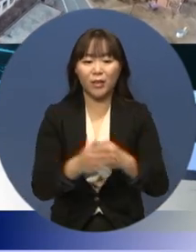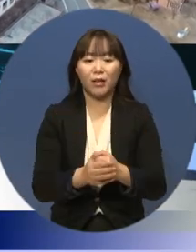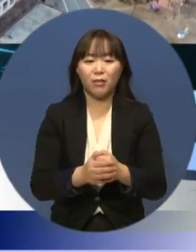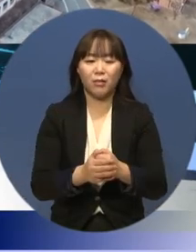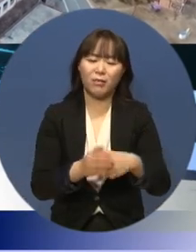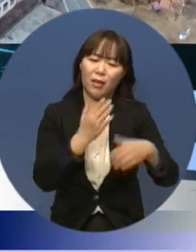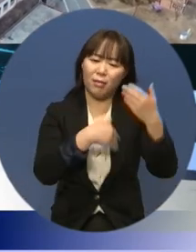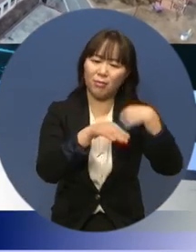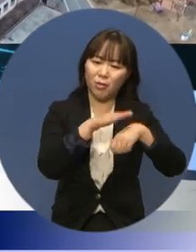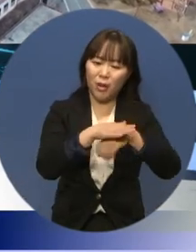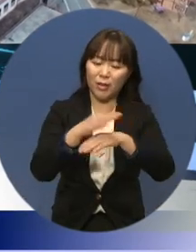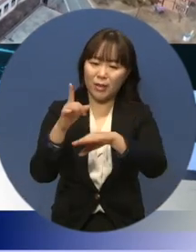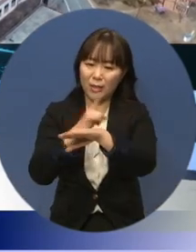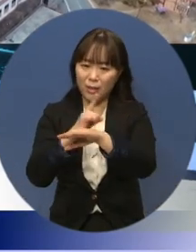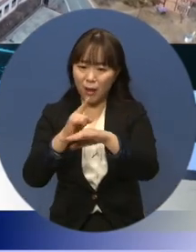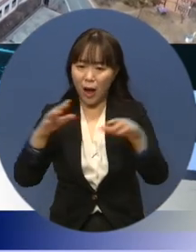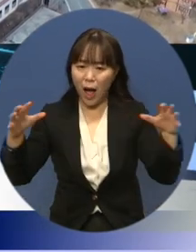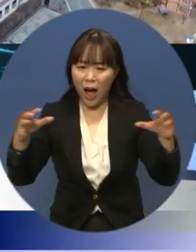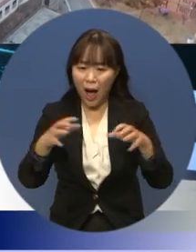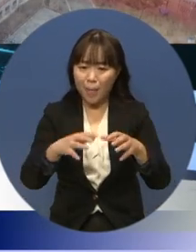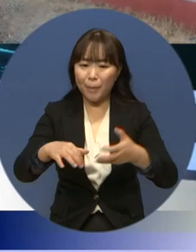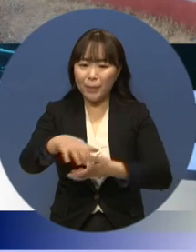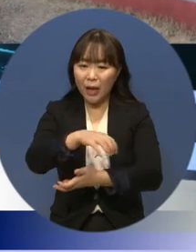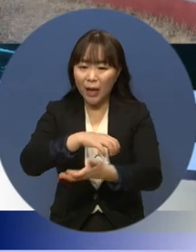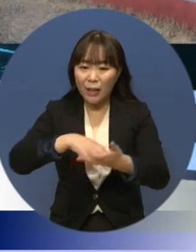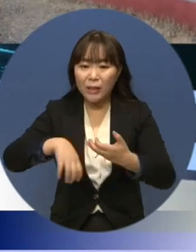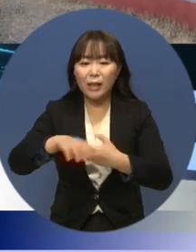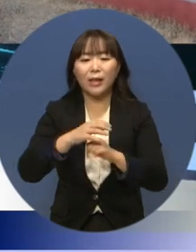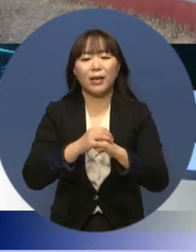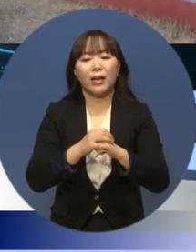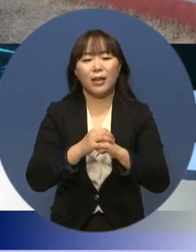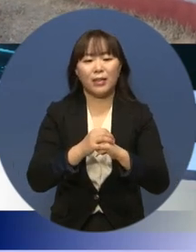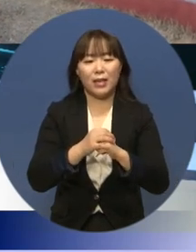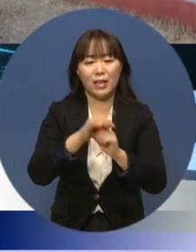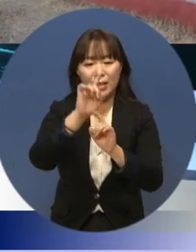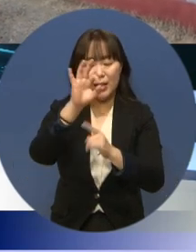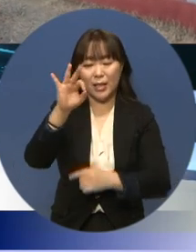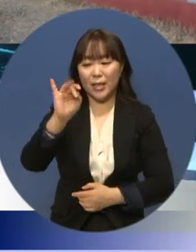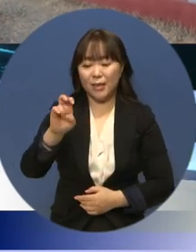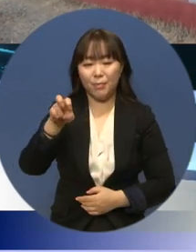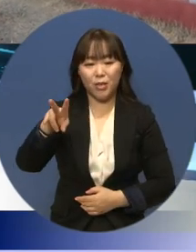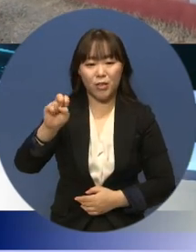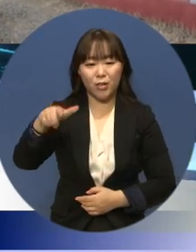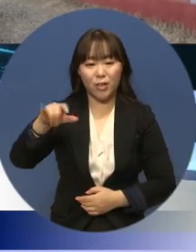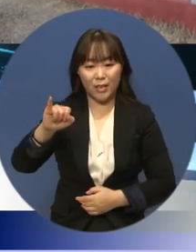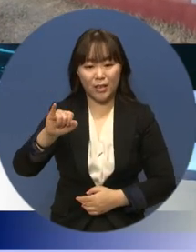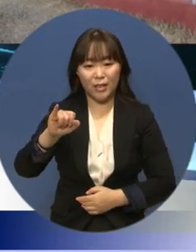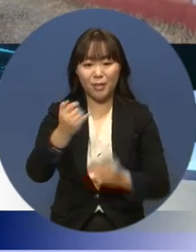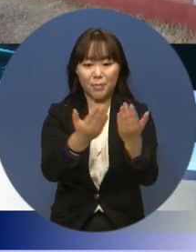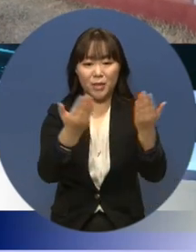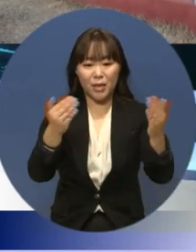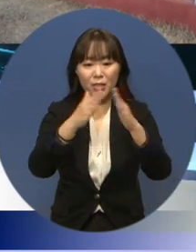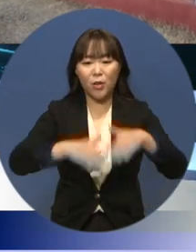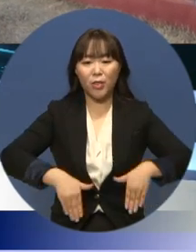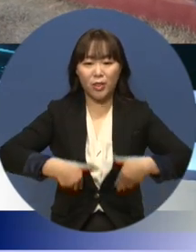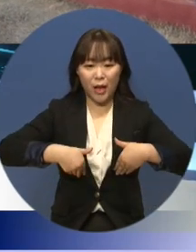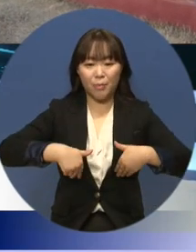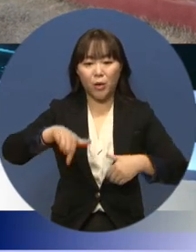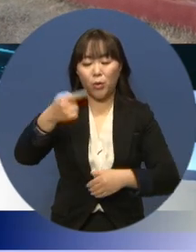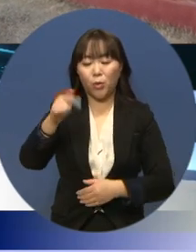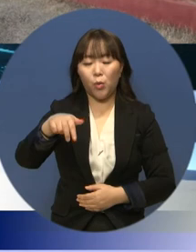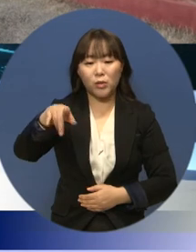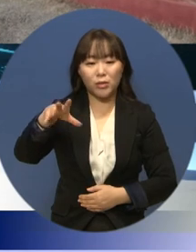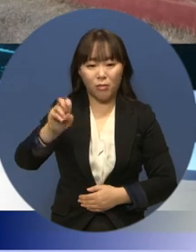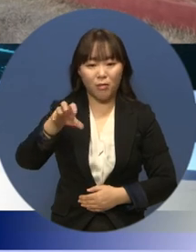아날로그와 현재의 디지털 감성이 함께 어우러진 임영기 작가의 기획 초대전이 전남 곡성에서 열렸습니다.